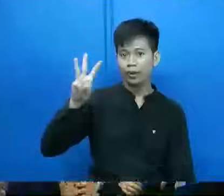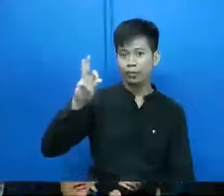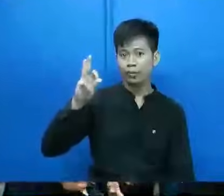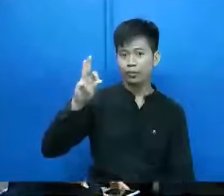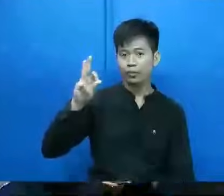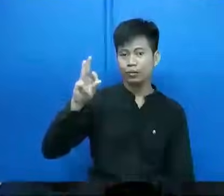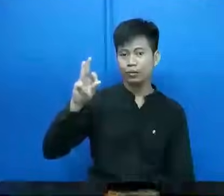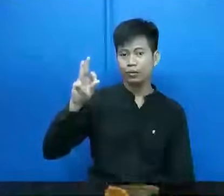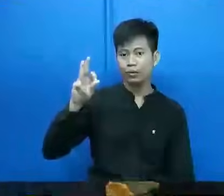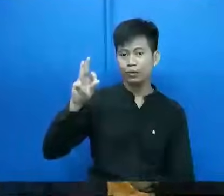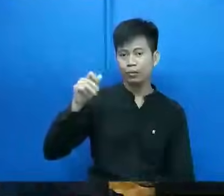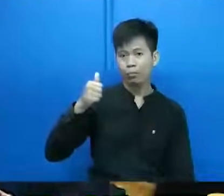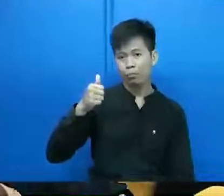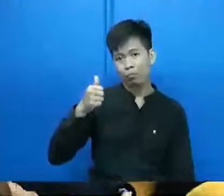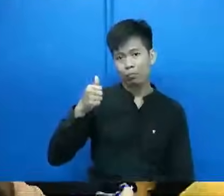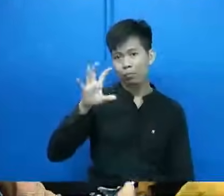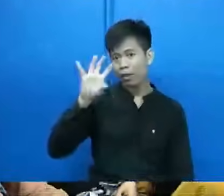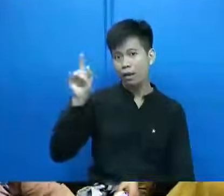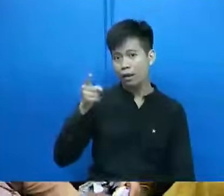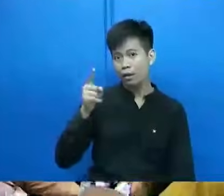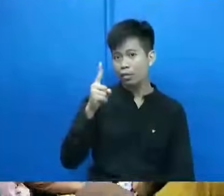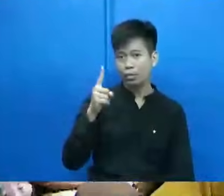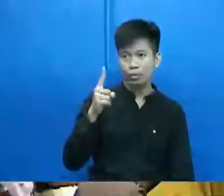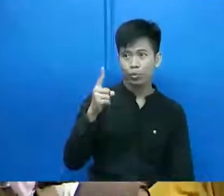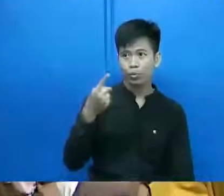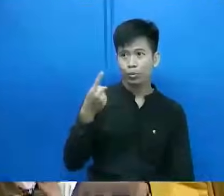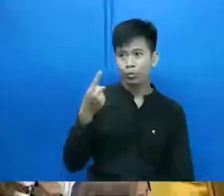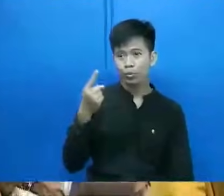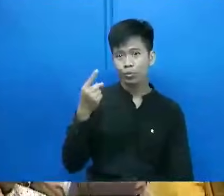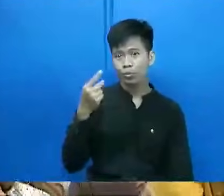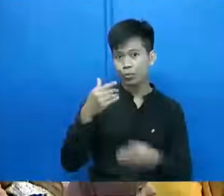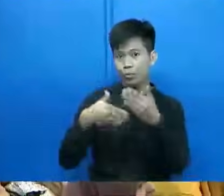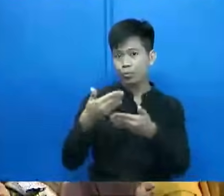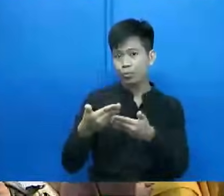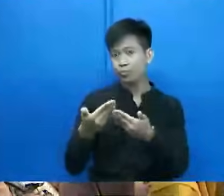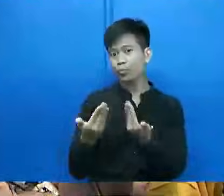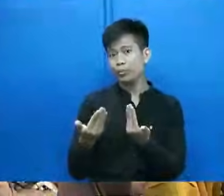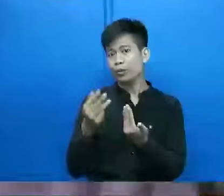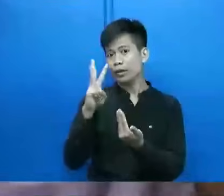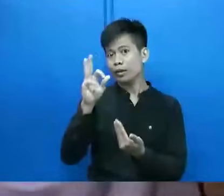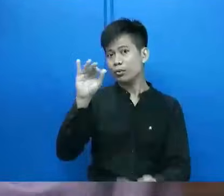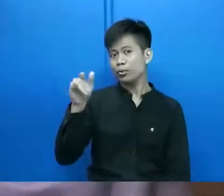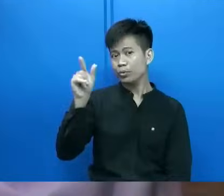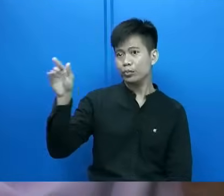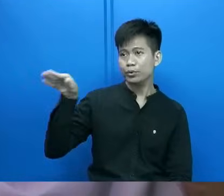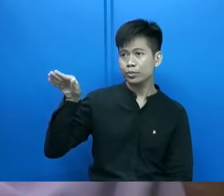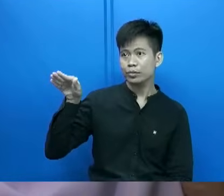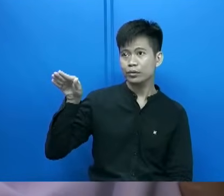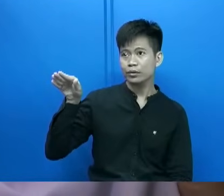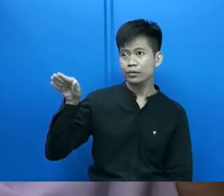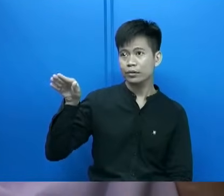Tiga puluh juz. Okay. Ada yang lain? Satu. Terus 30 juz.